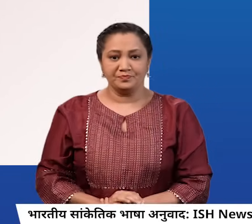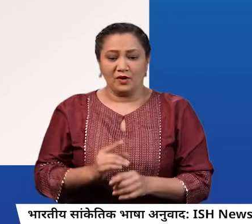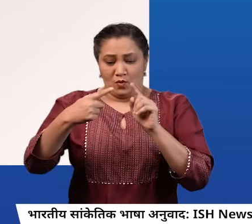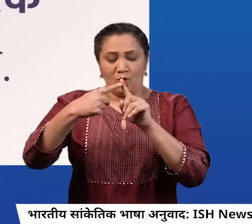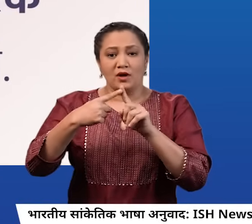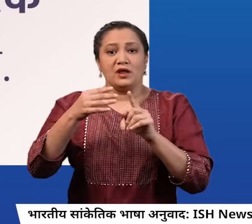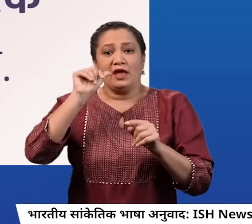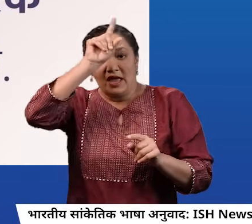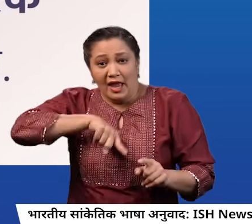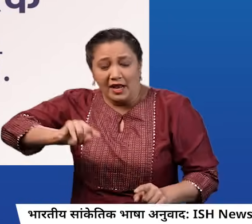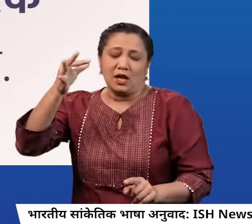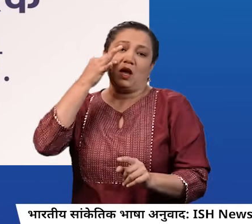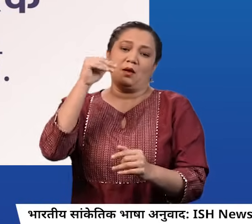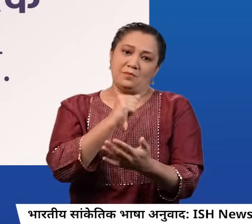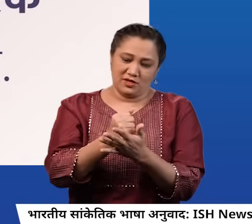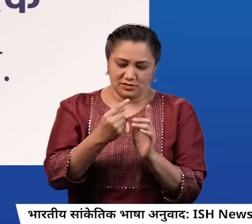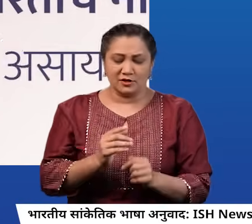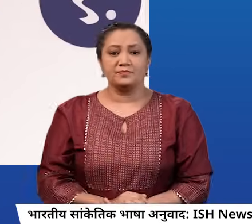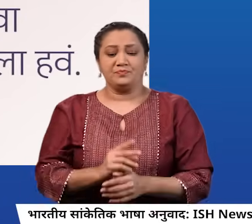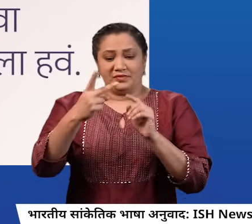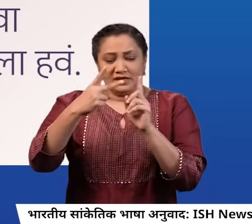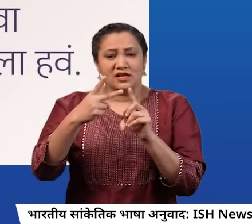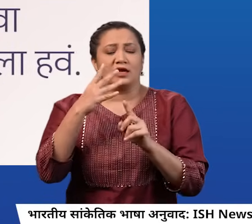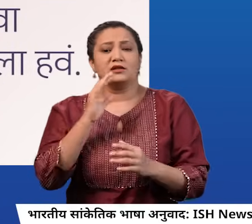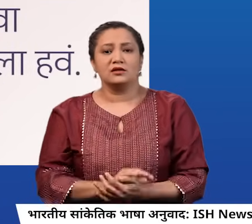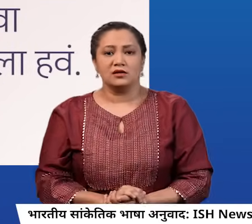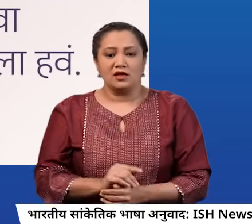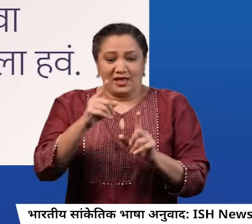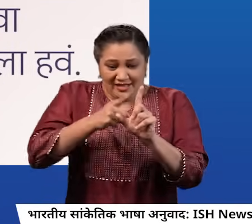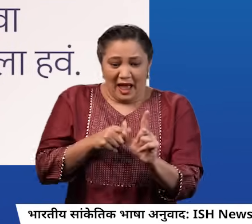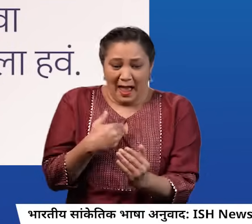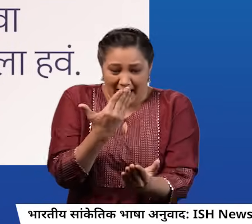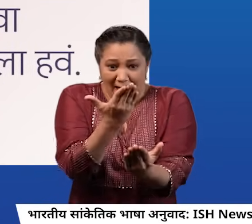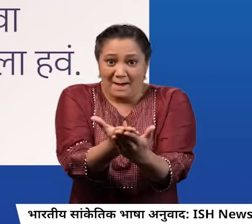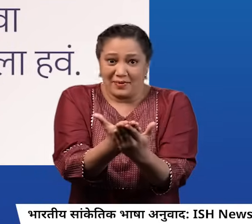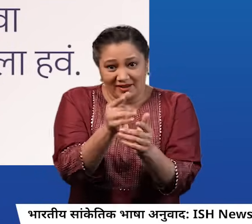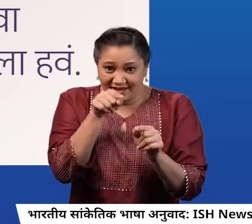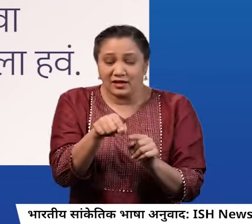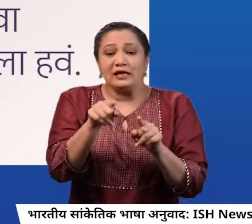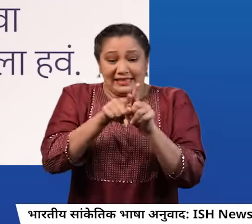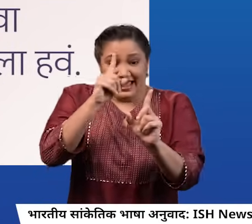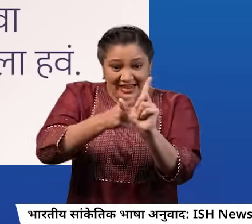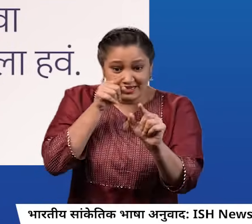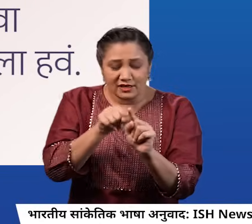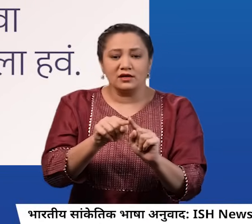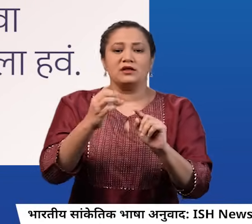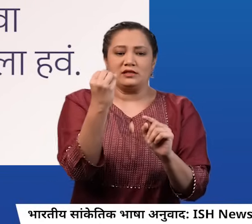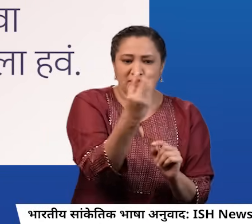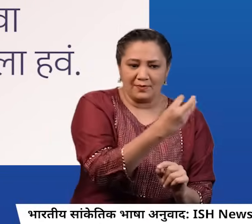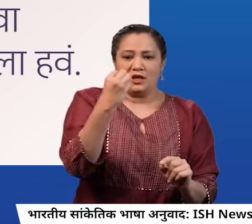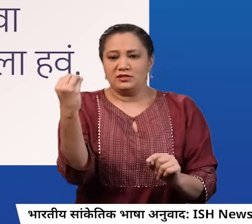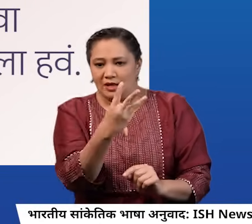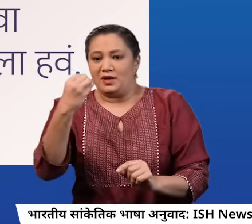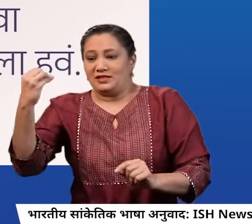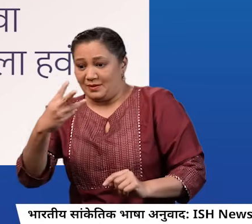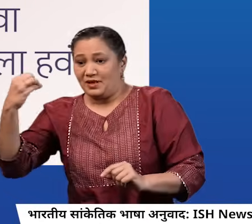एक मनजे तुम्ही भारताचे नागरीक असायला हवेत अनि दूसरी अटशी कि जा वर्षी तुम्ही मतदार मनुन नोंदनी करता हात त्या वर्षांचा